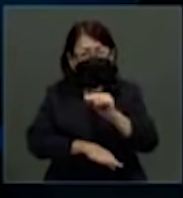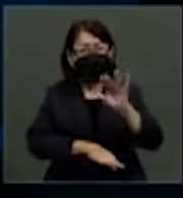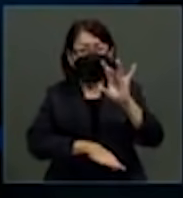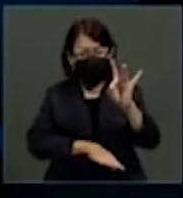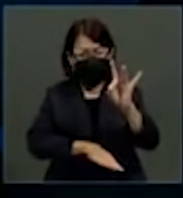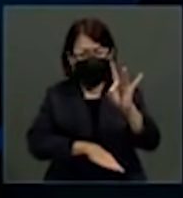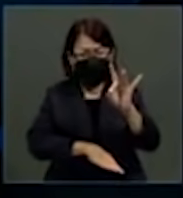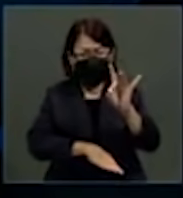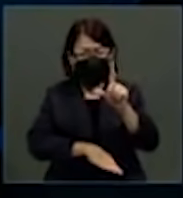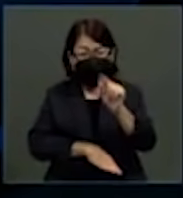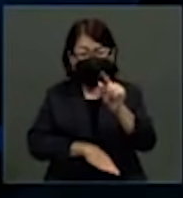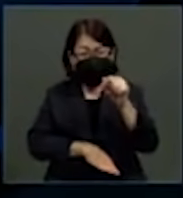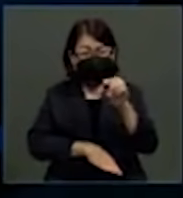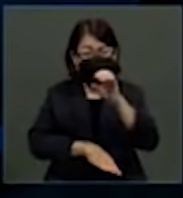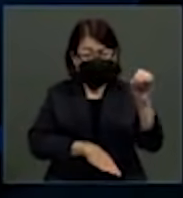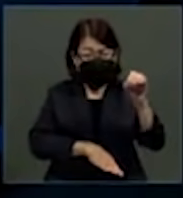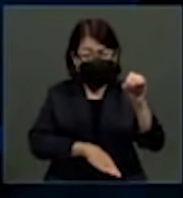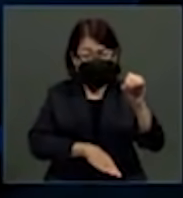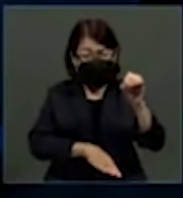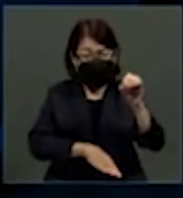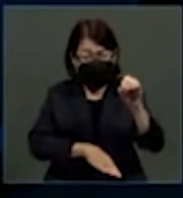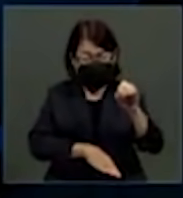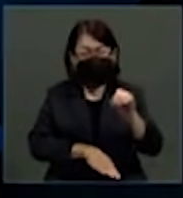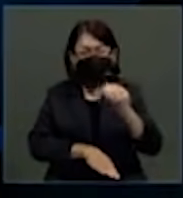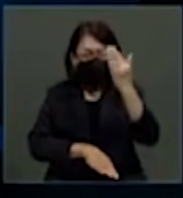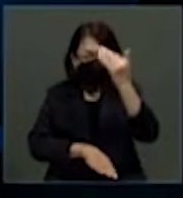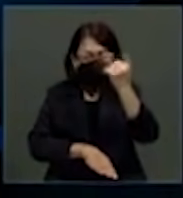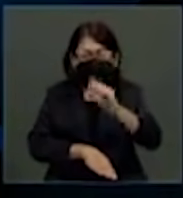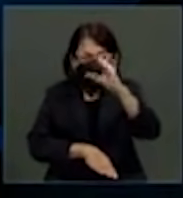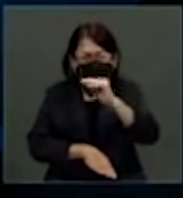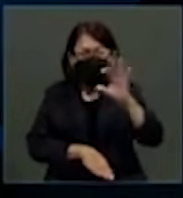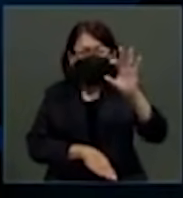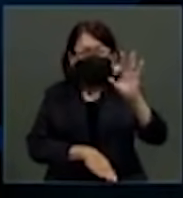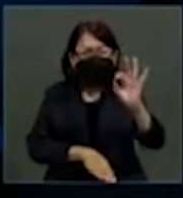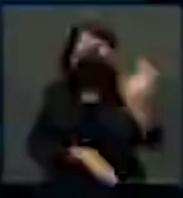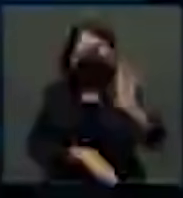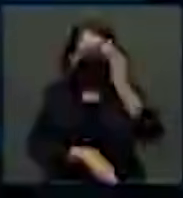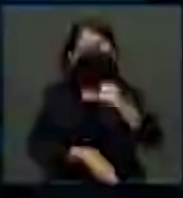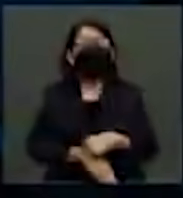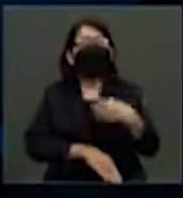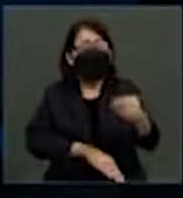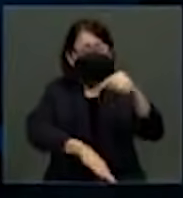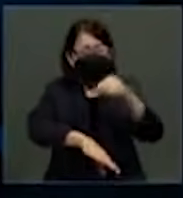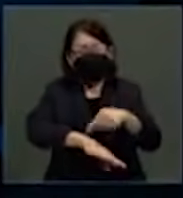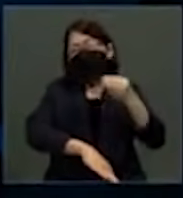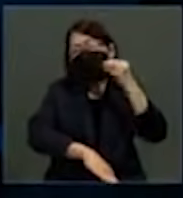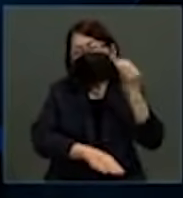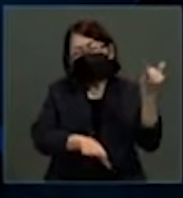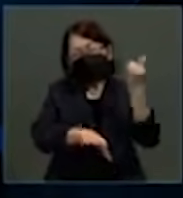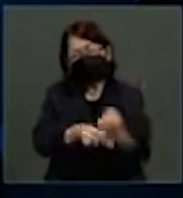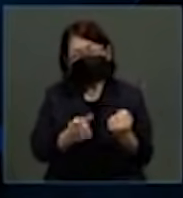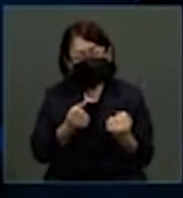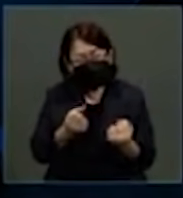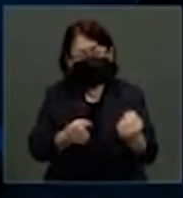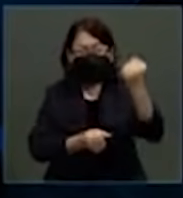ก็ขายได้เฉพาะถึงแค่20นาฬิกาคือ2ทุ่มนะครับเหลือไว้อีก1ชั่วโมงให้ท่านได้ขึ้นร